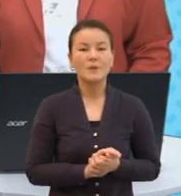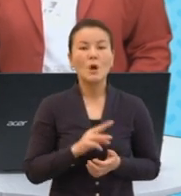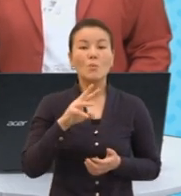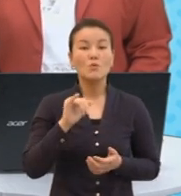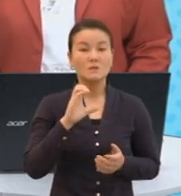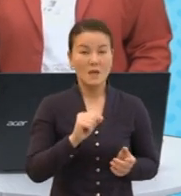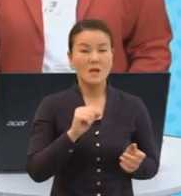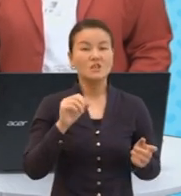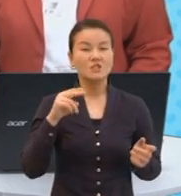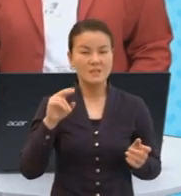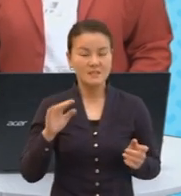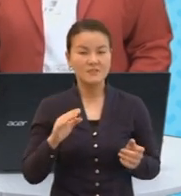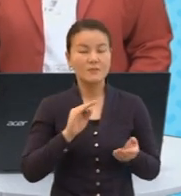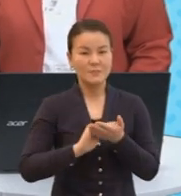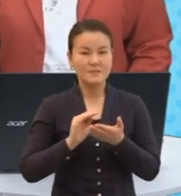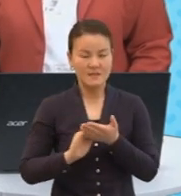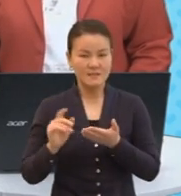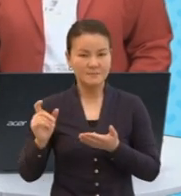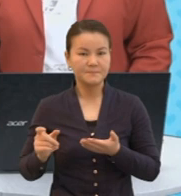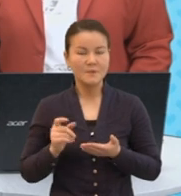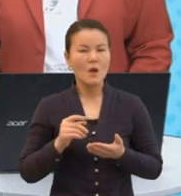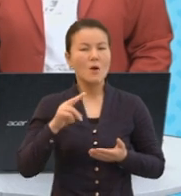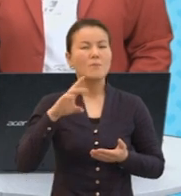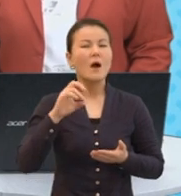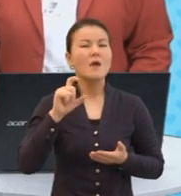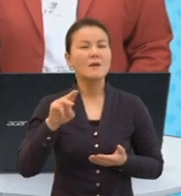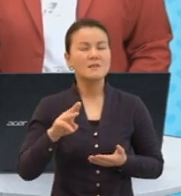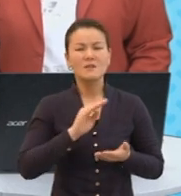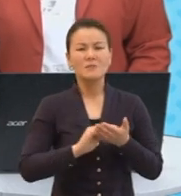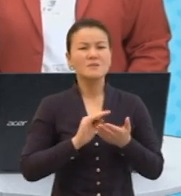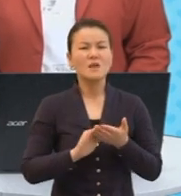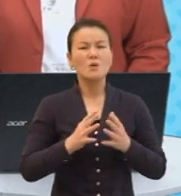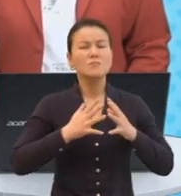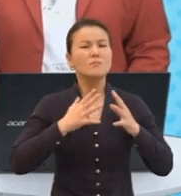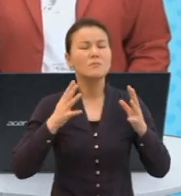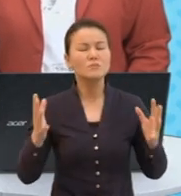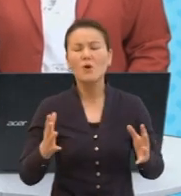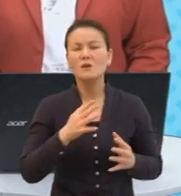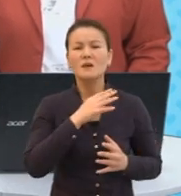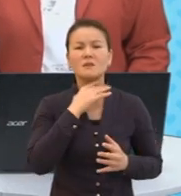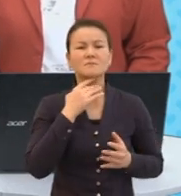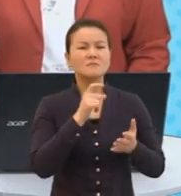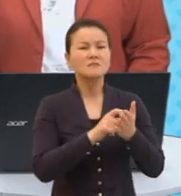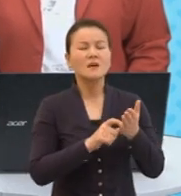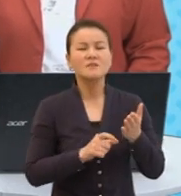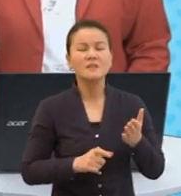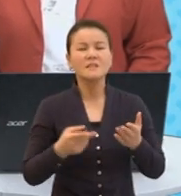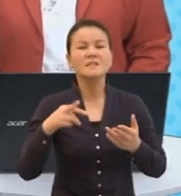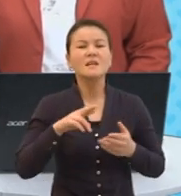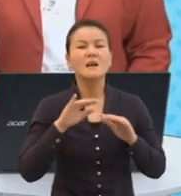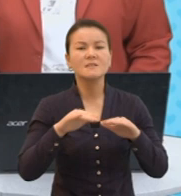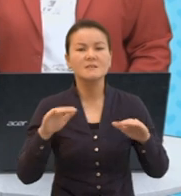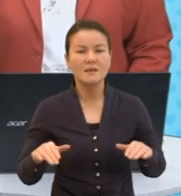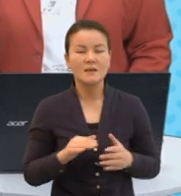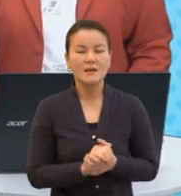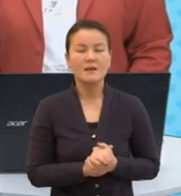Муса Джангазиев – писатель, поэт, написал немало замечательных стихотворений для детей.